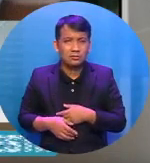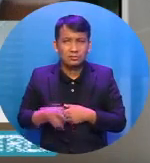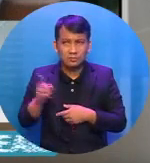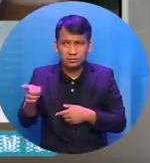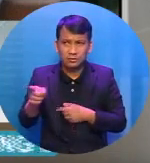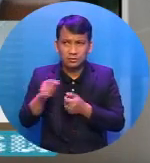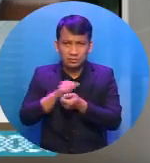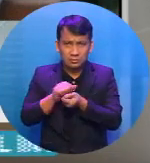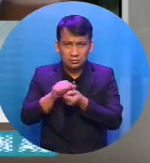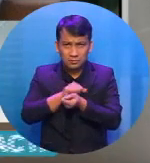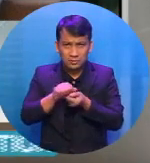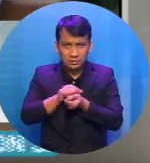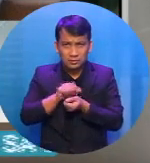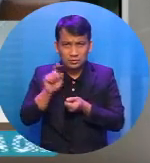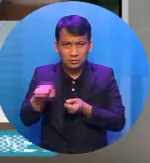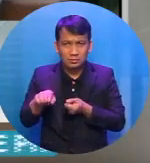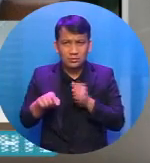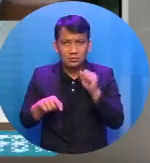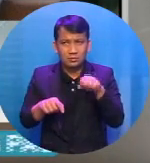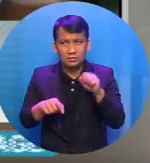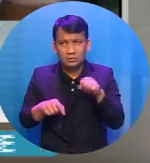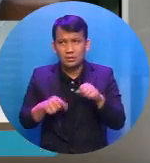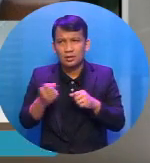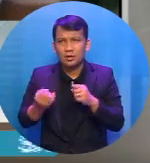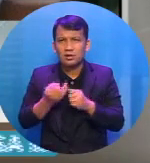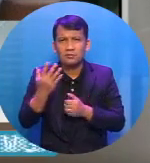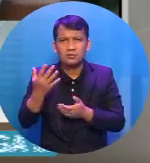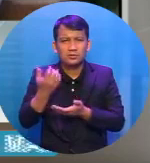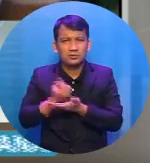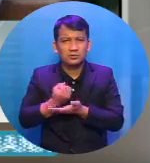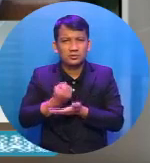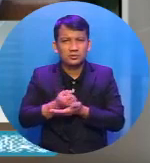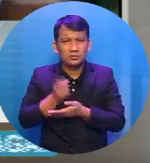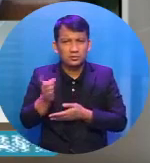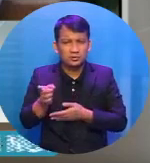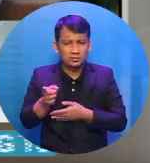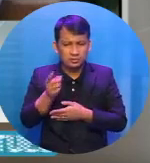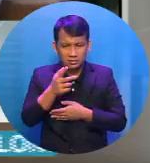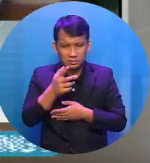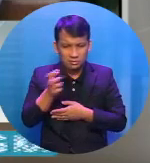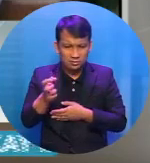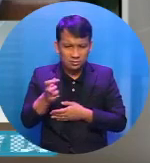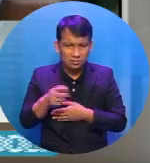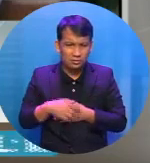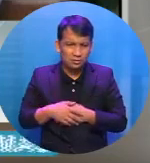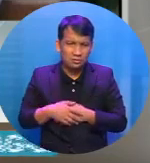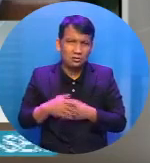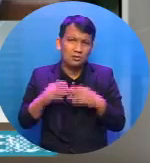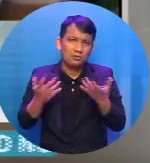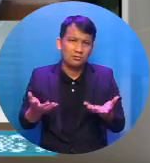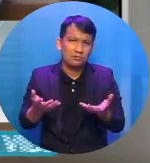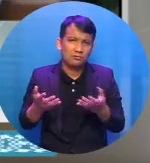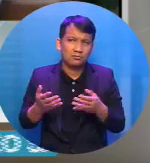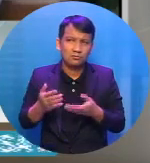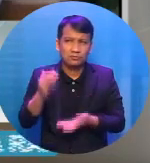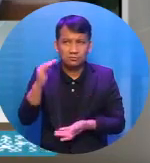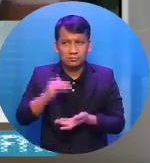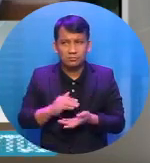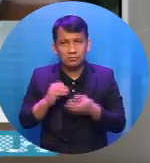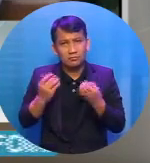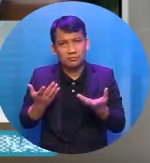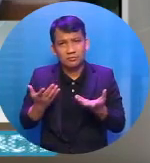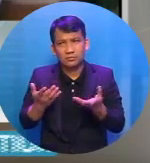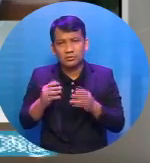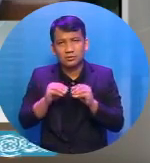po, labandera. Opo. Magkano pong kinikita nyo? 300 po, pero ngayon po wala muna kasi nga